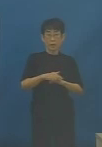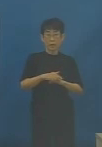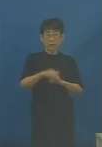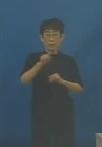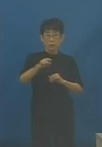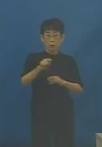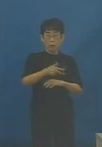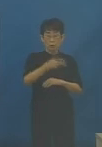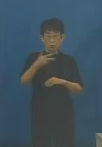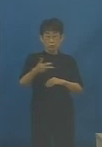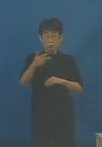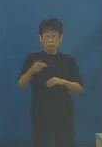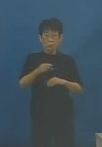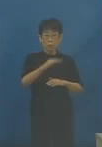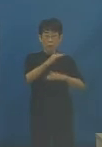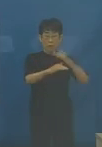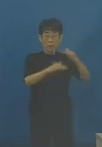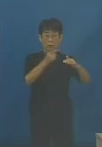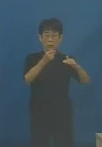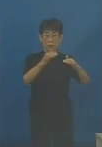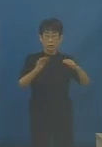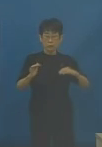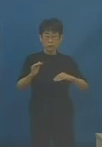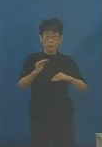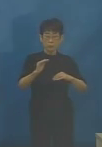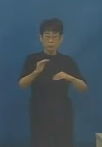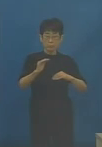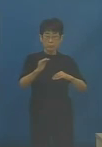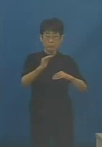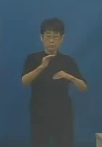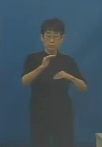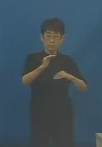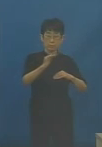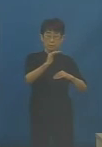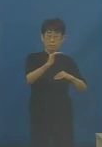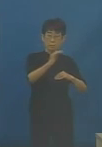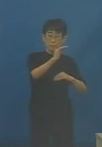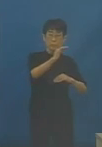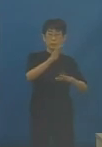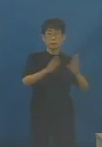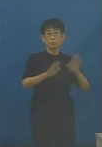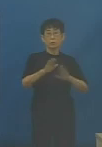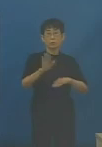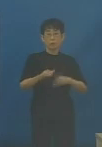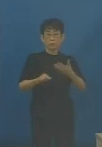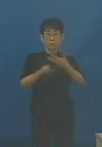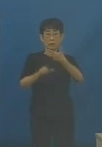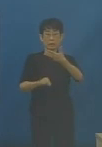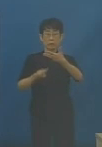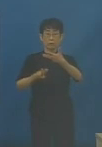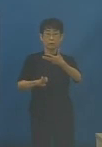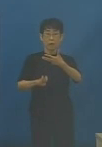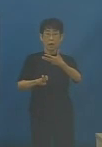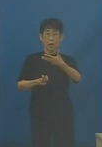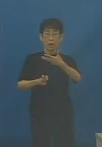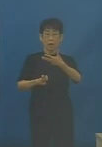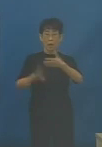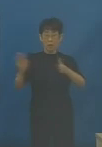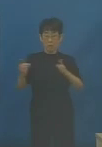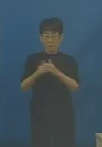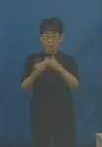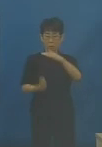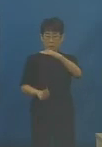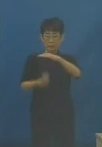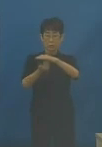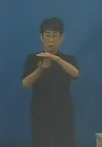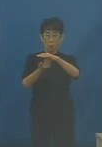にこう階段を上るように上がってきております。でこれが8月の20日に過去最多を記録